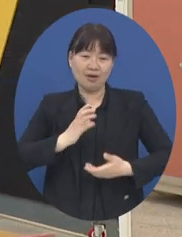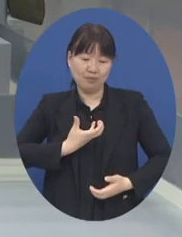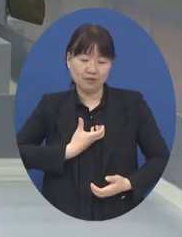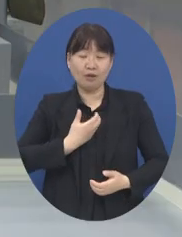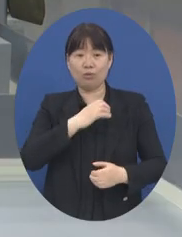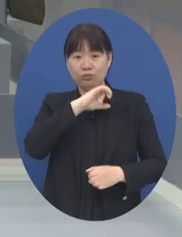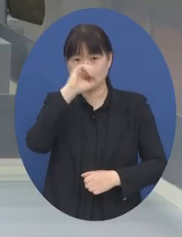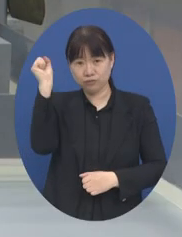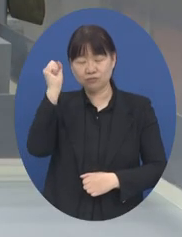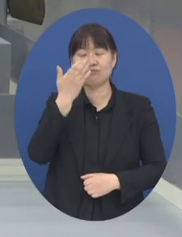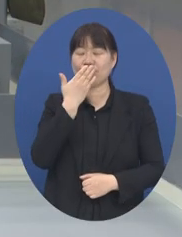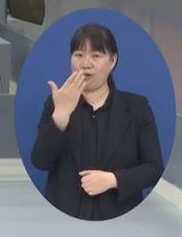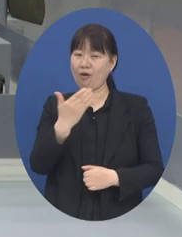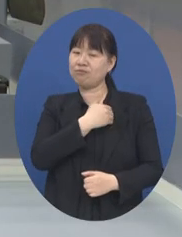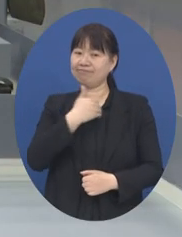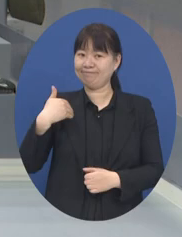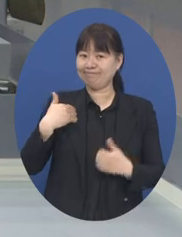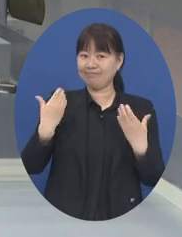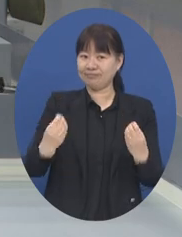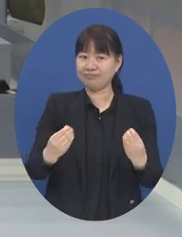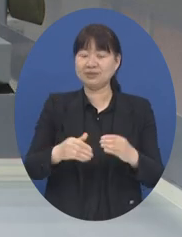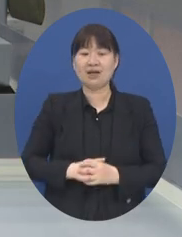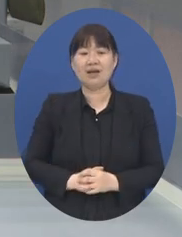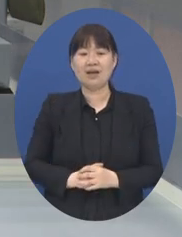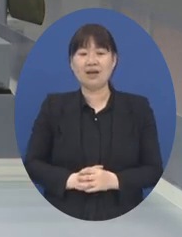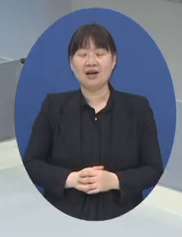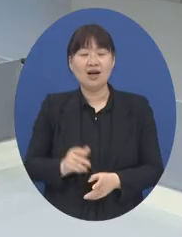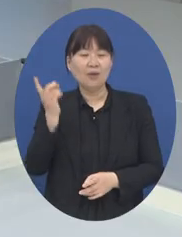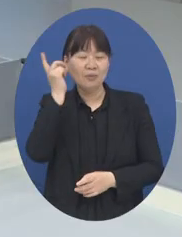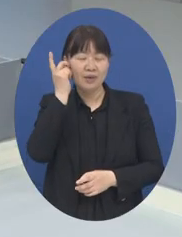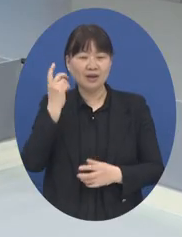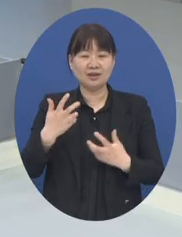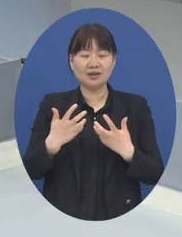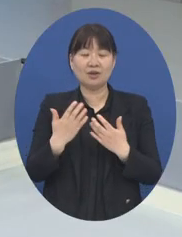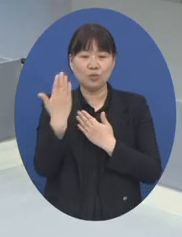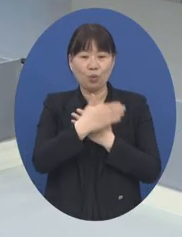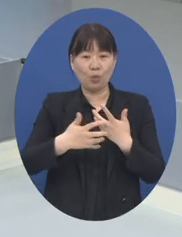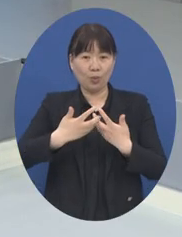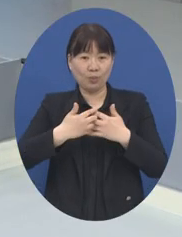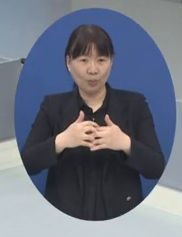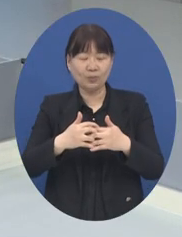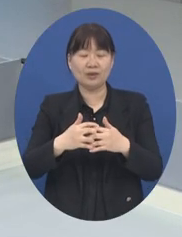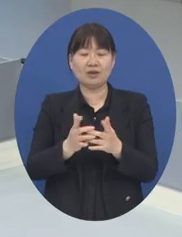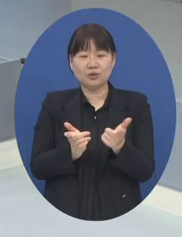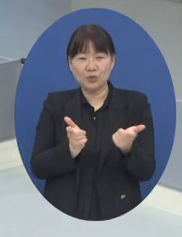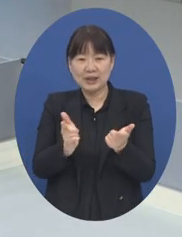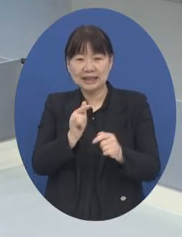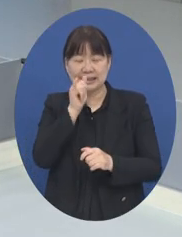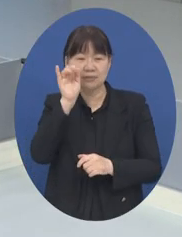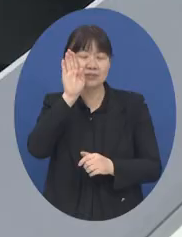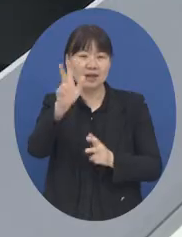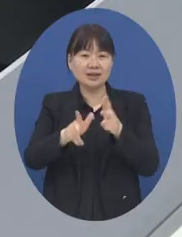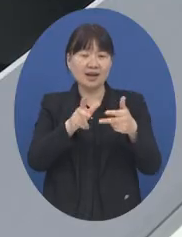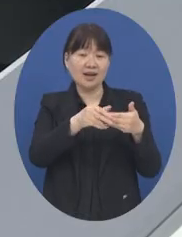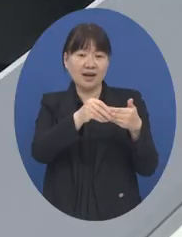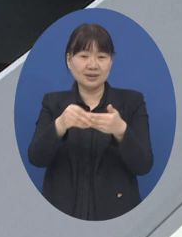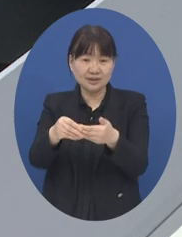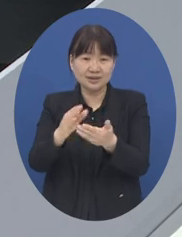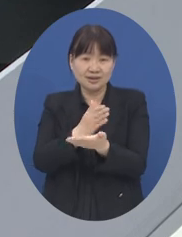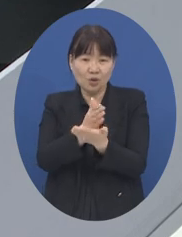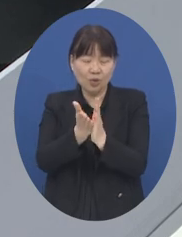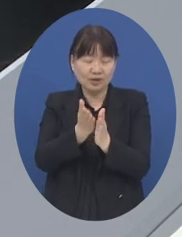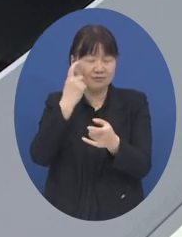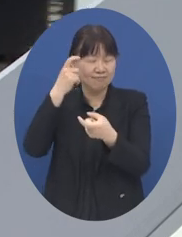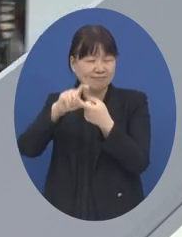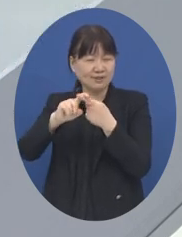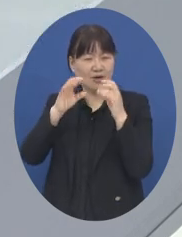같아요 이 외에도 모바일 로봇 시스템을 제어하고 설계하는 모바일 로보틱스 등 미래 산업을 이끌 종목들도 시선을